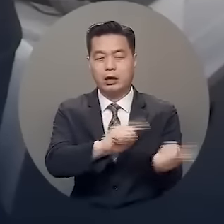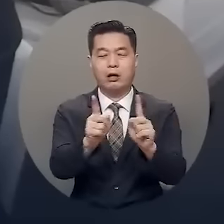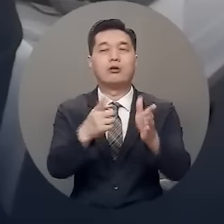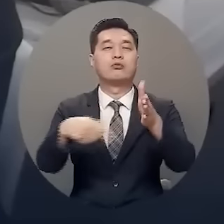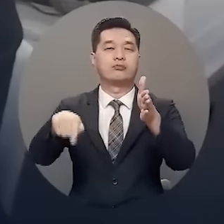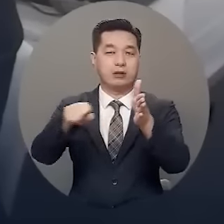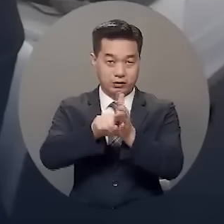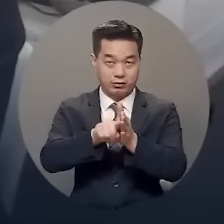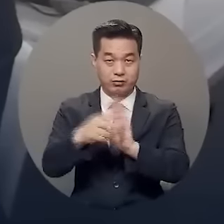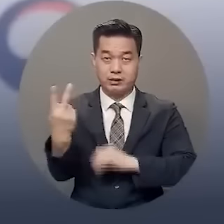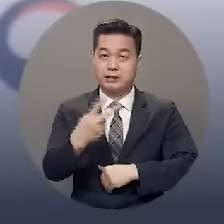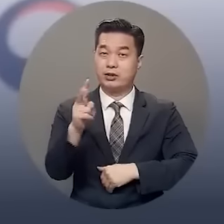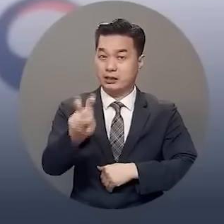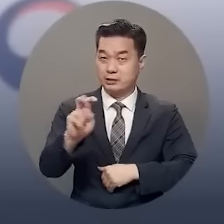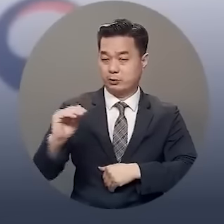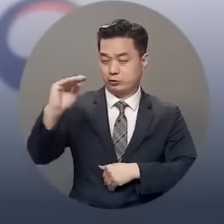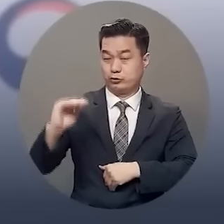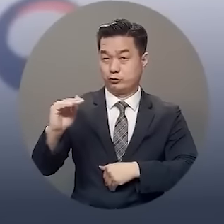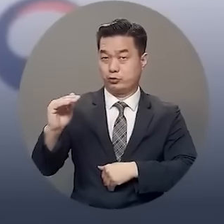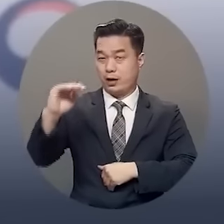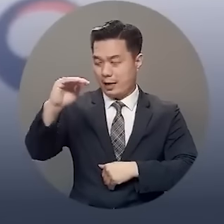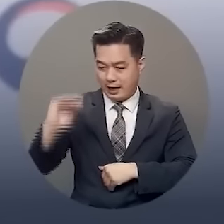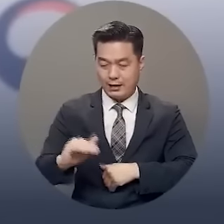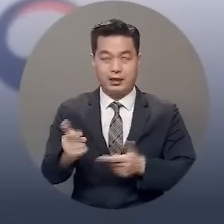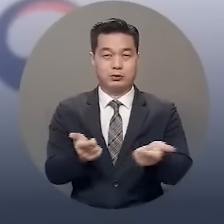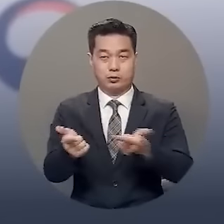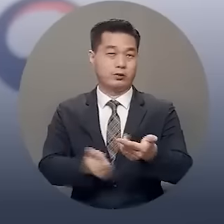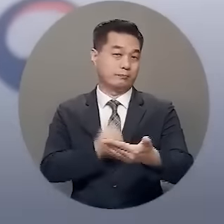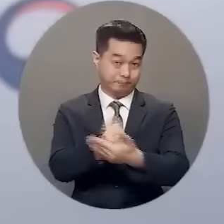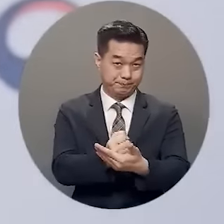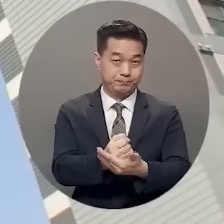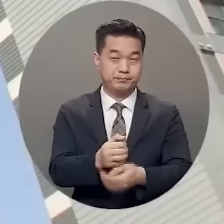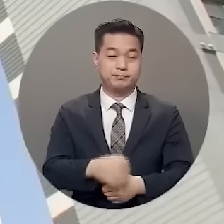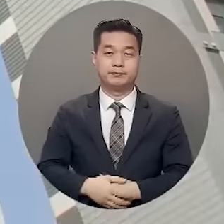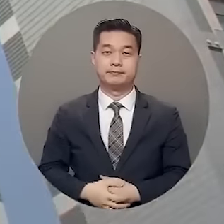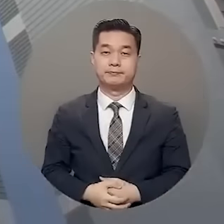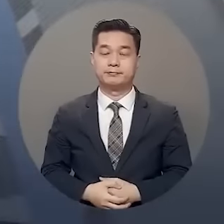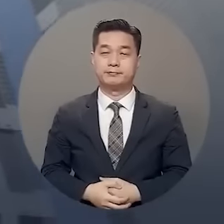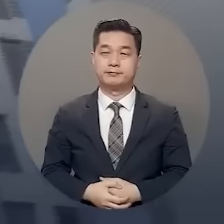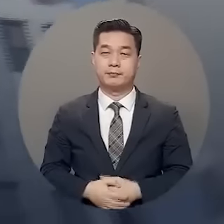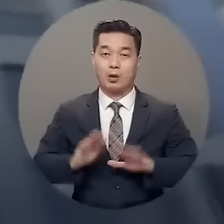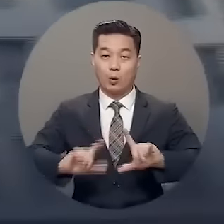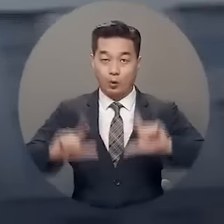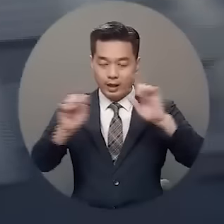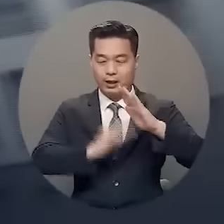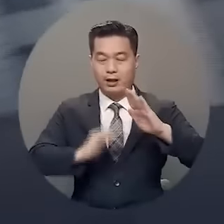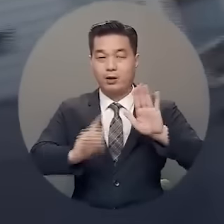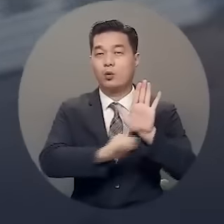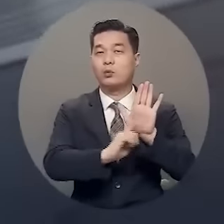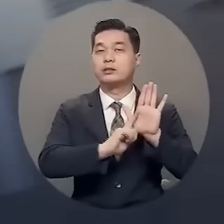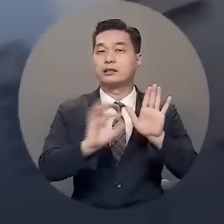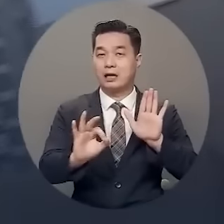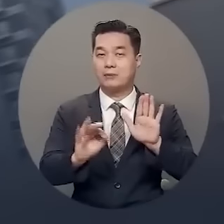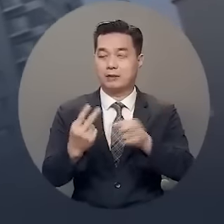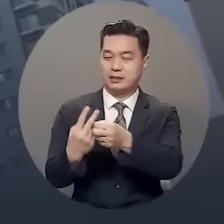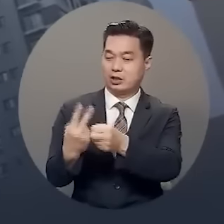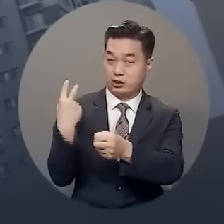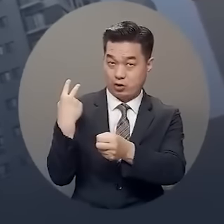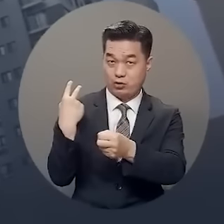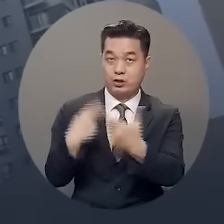위해서 2020년 수준으로 하향 조정하겠습니다 결국 올해 공시 가격 현실화율은 2년 전